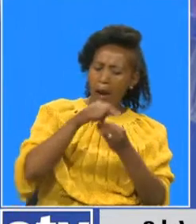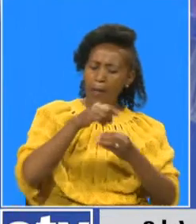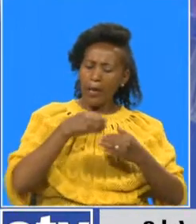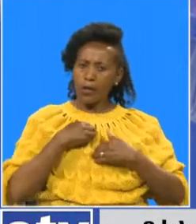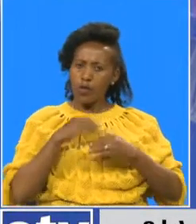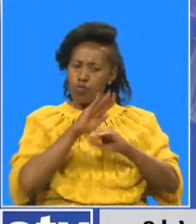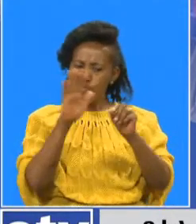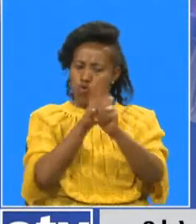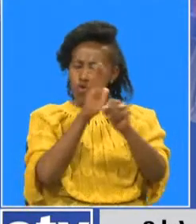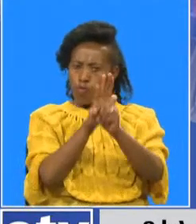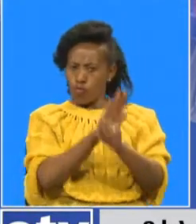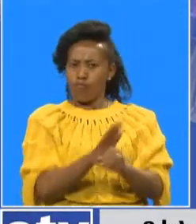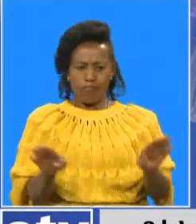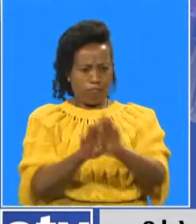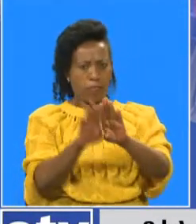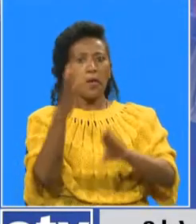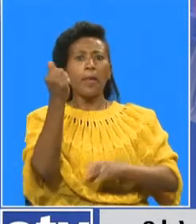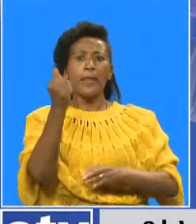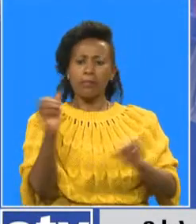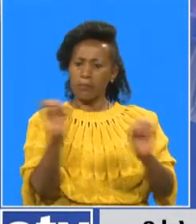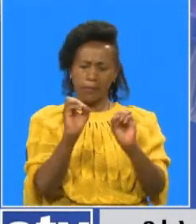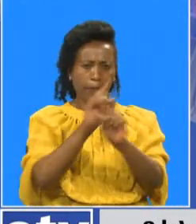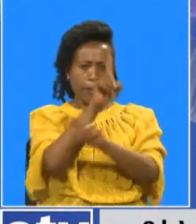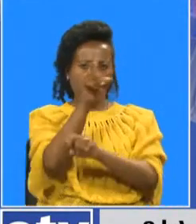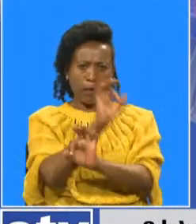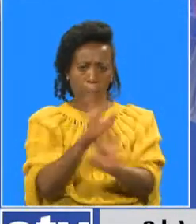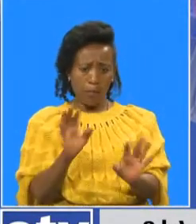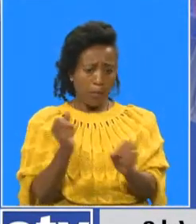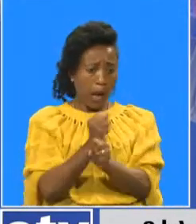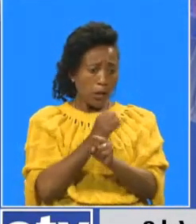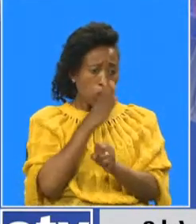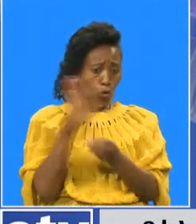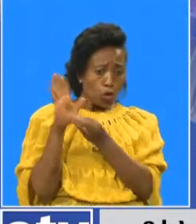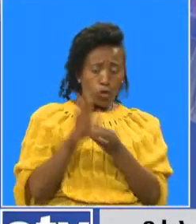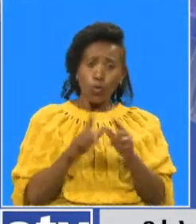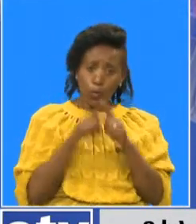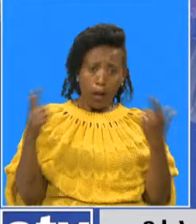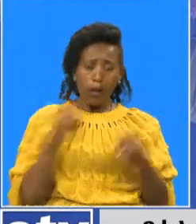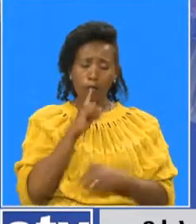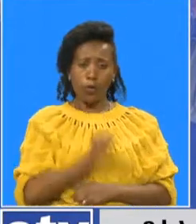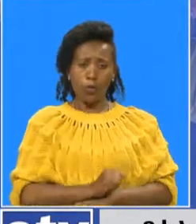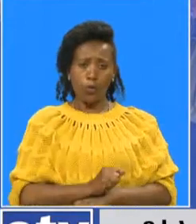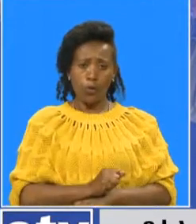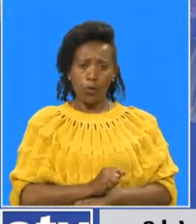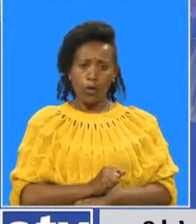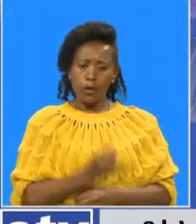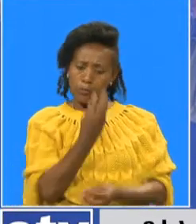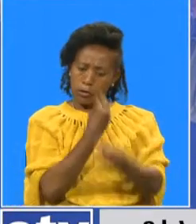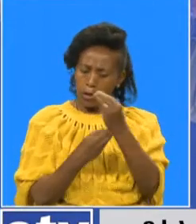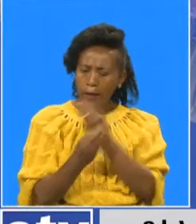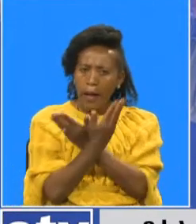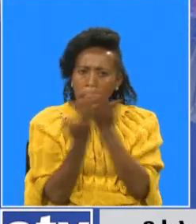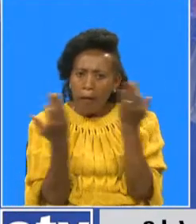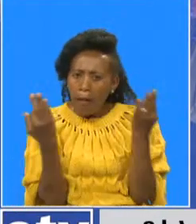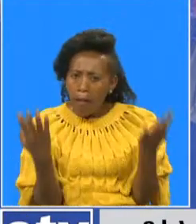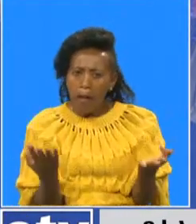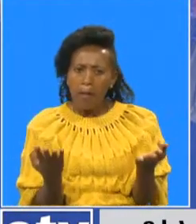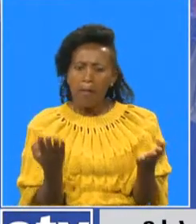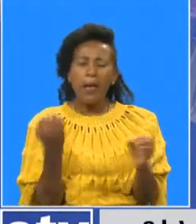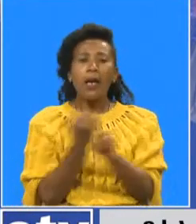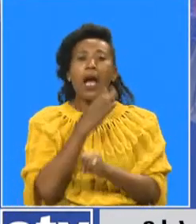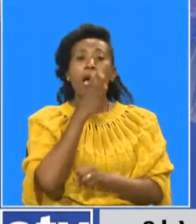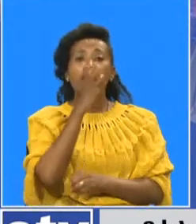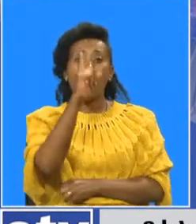የነበረው ቶታሊ ማምረት አቁመዋል እኮ ምንም ጥያቄ የለውም። ካላመረቱ ተጽኖ ትልቅ ነው። ምንም የሚሸጥ ነገር የለም።